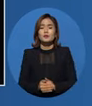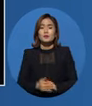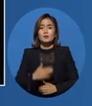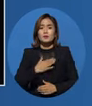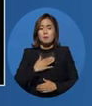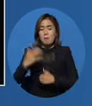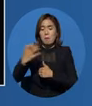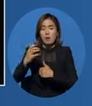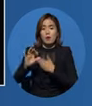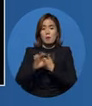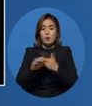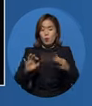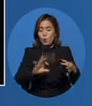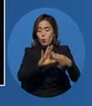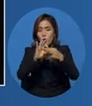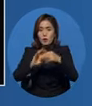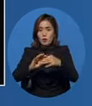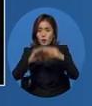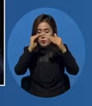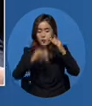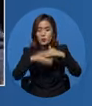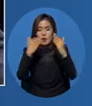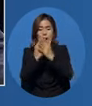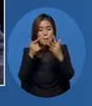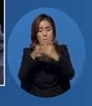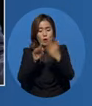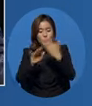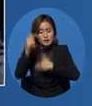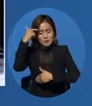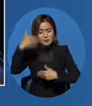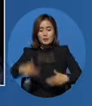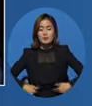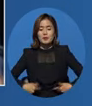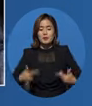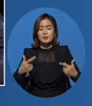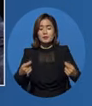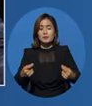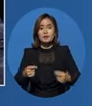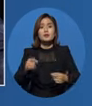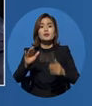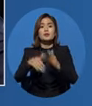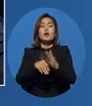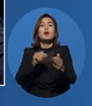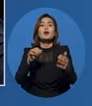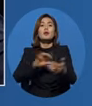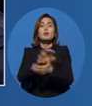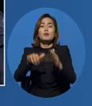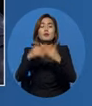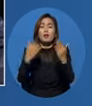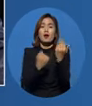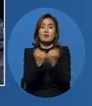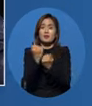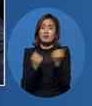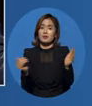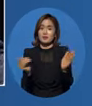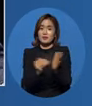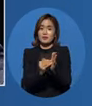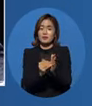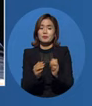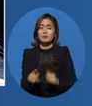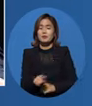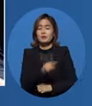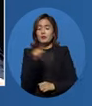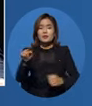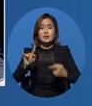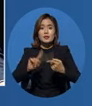공격하려면 그 관련 기사를 다 있고 좀 됐으면 좋겠구요 그때 이미 그의 노래 랩 에서 타 해명을 했던 것이고 아시다시피